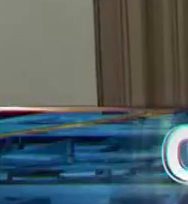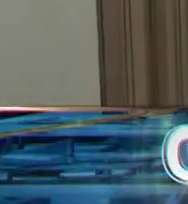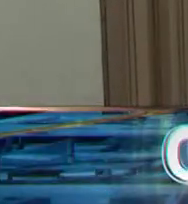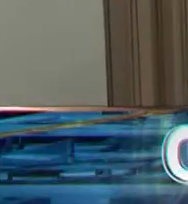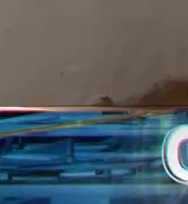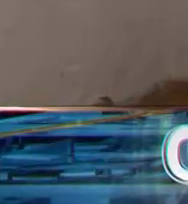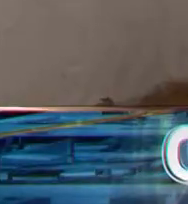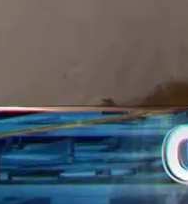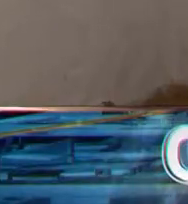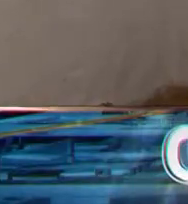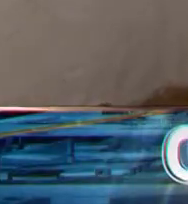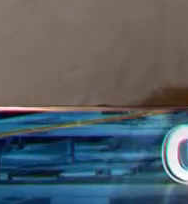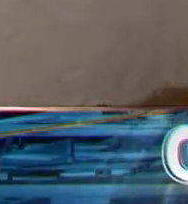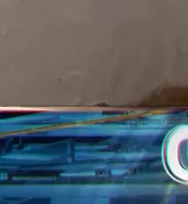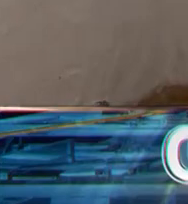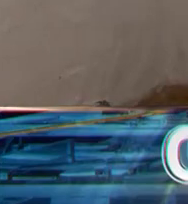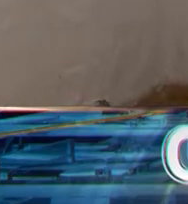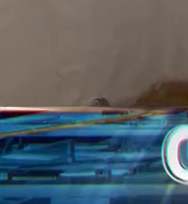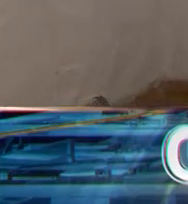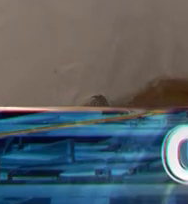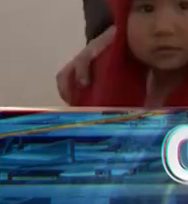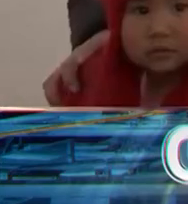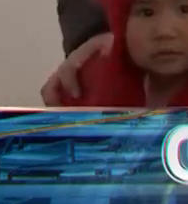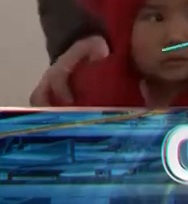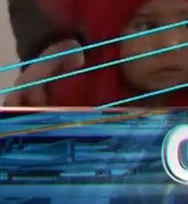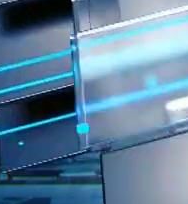Куда приводят мечты? Многодетной матери подарили жилье.